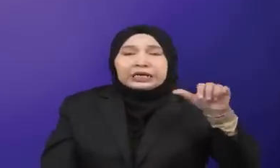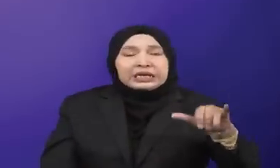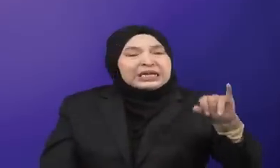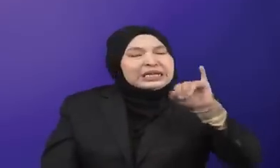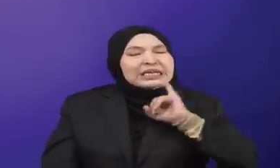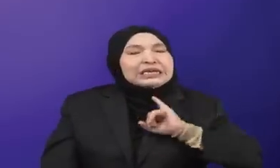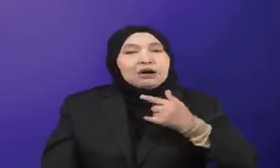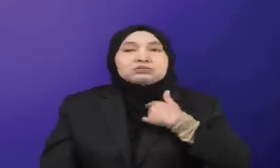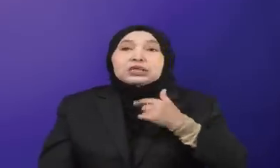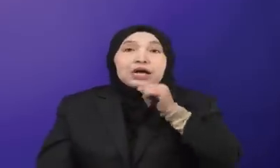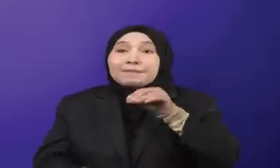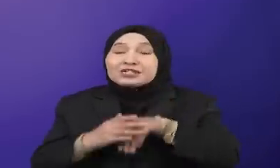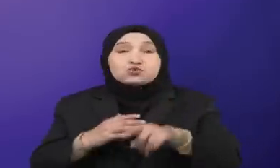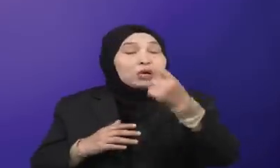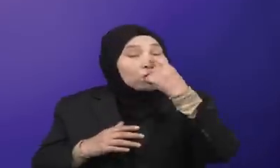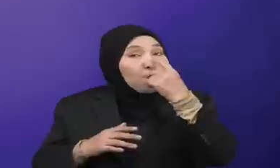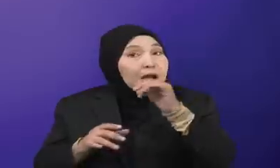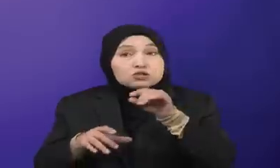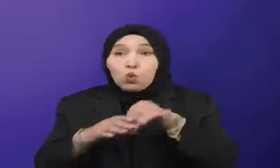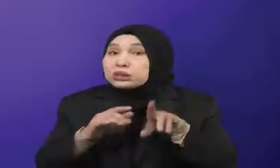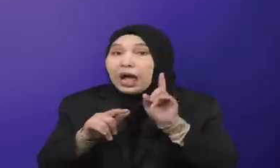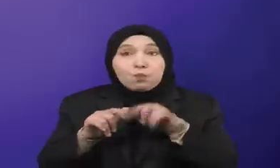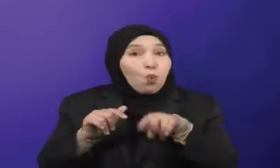ih tak masuk hidung langsung